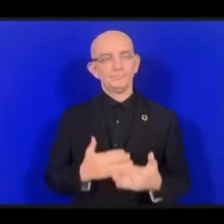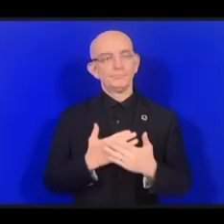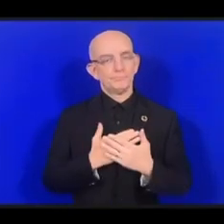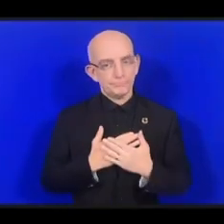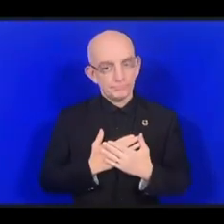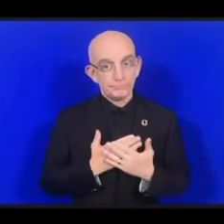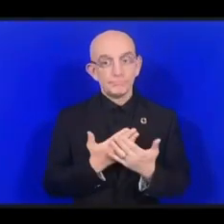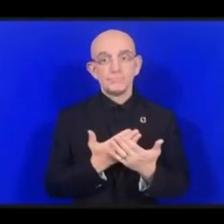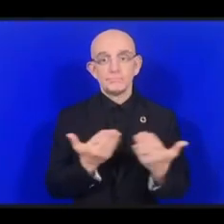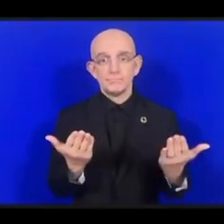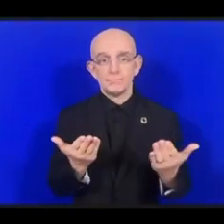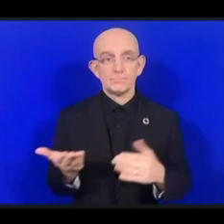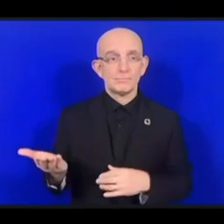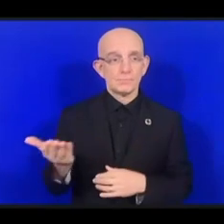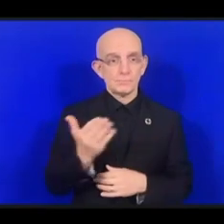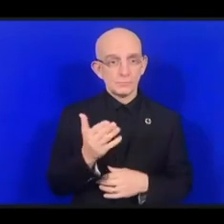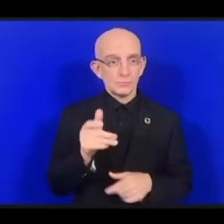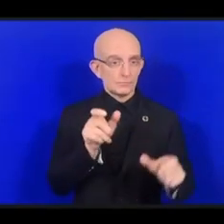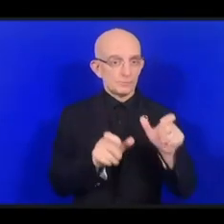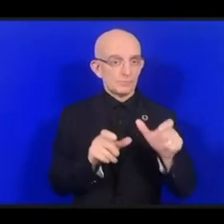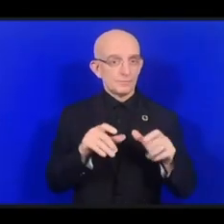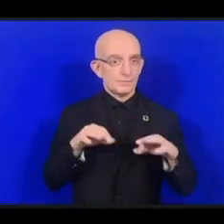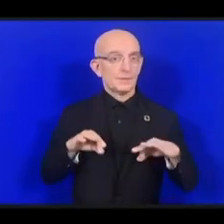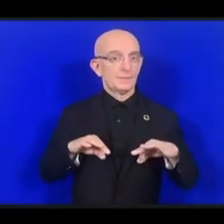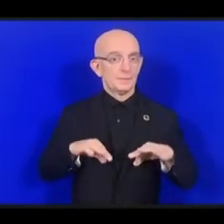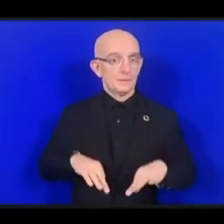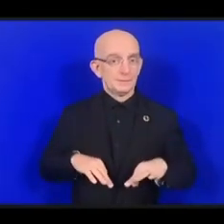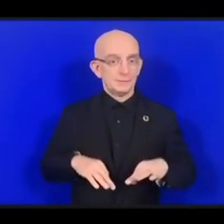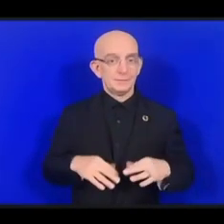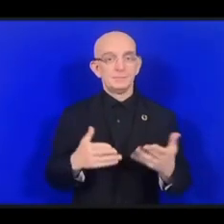渡边大臣、各位参会者、